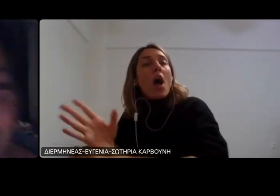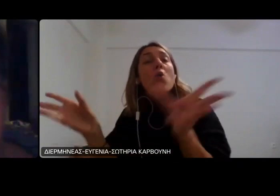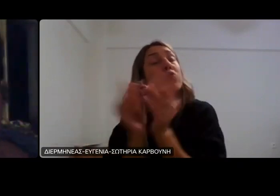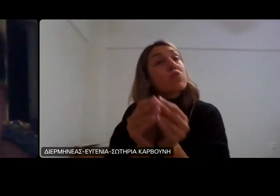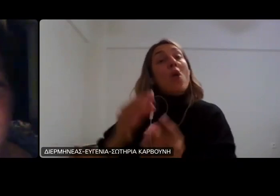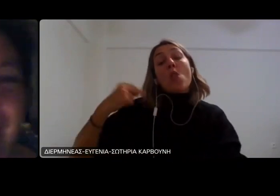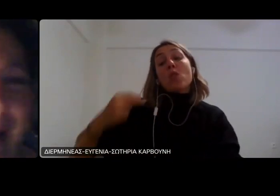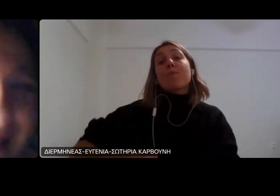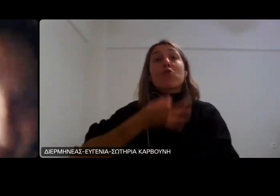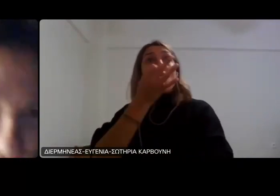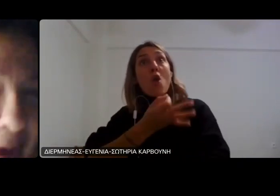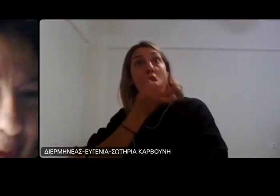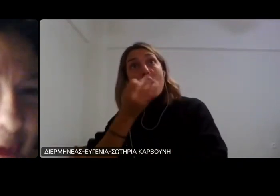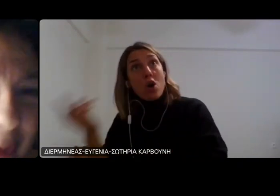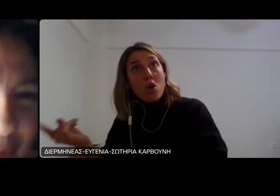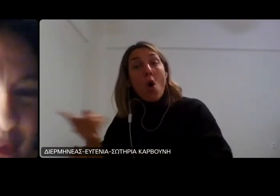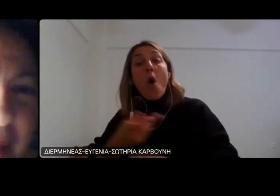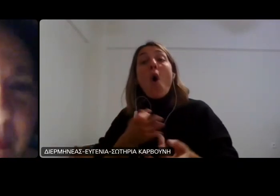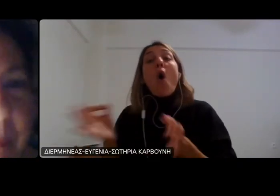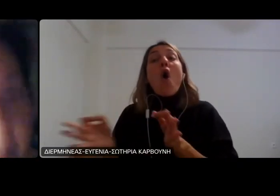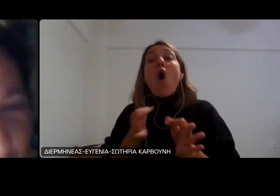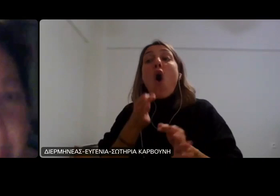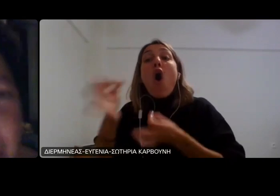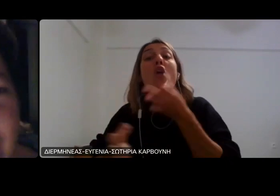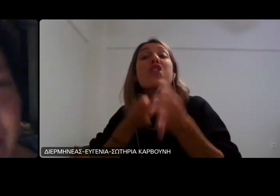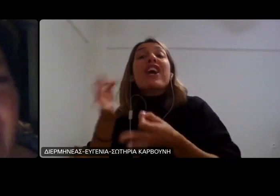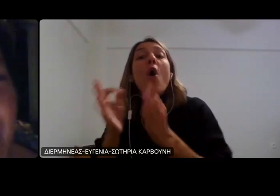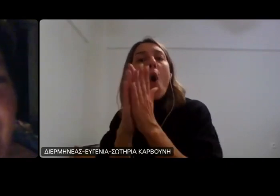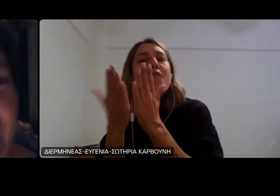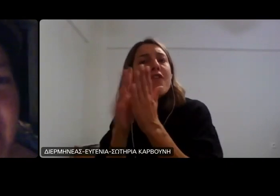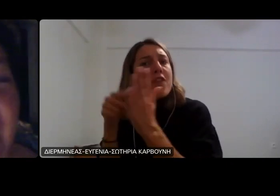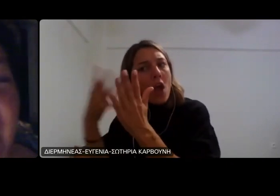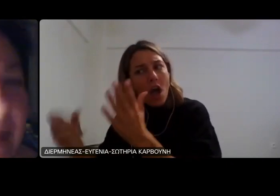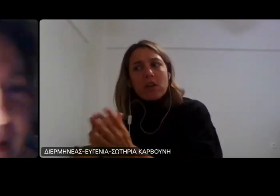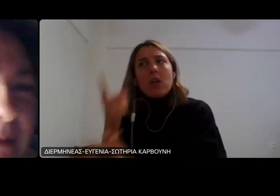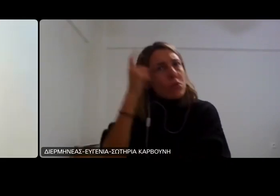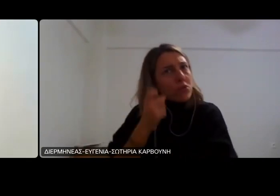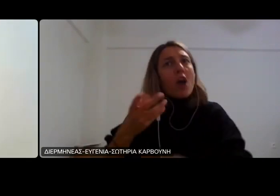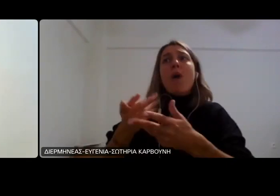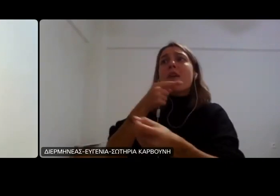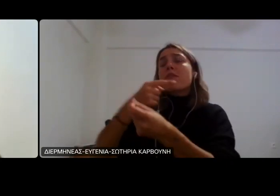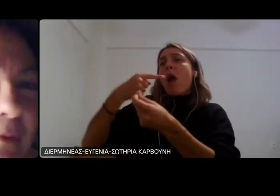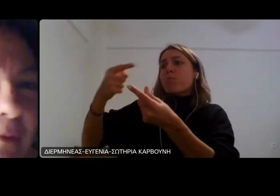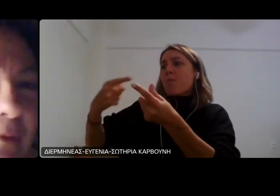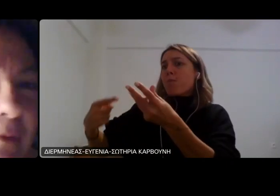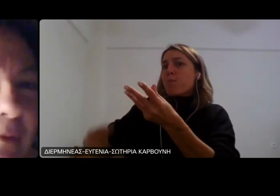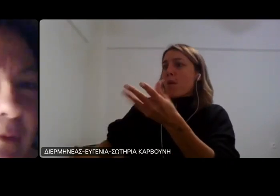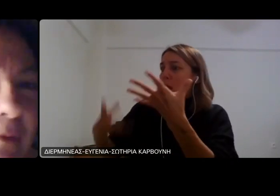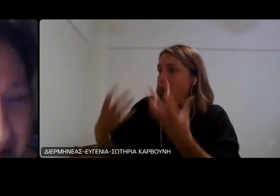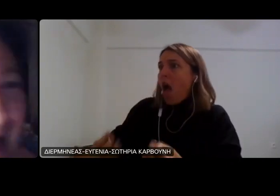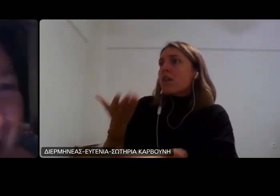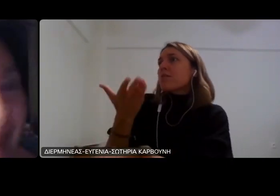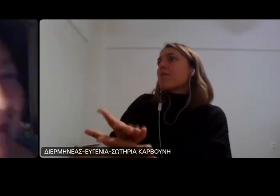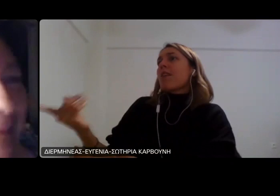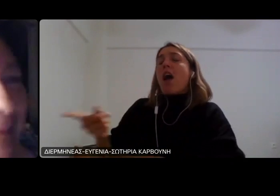λόγο έναν οδηγό, τον ξέρουμε, που προτείνει πάρα πολλά πράγματα. Ακριβώς. Που θέλουν